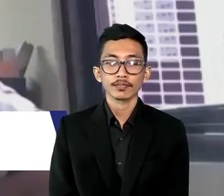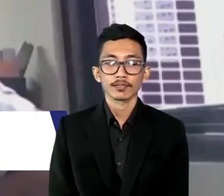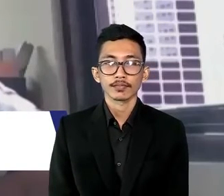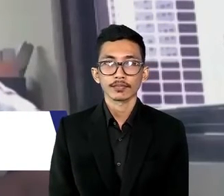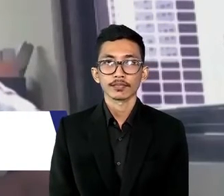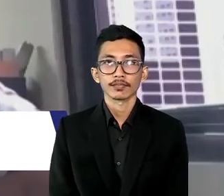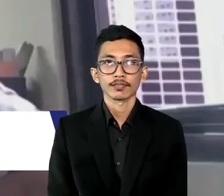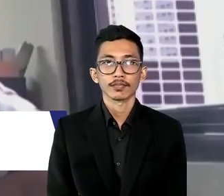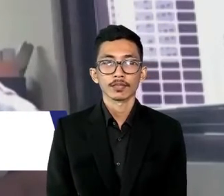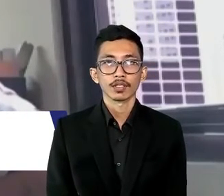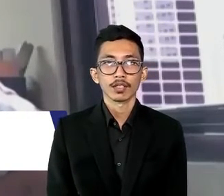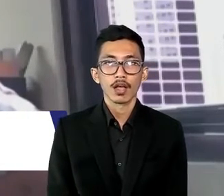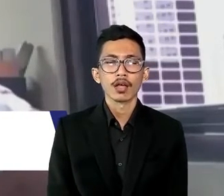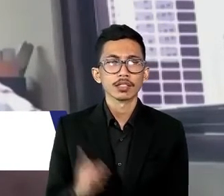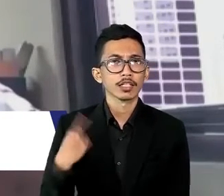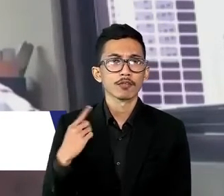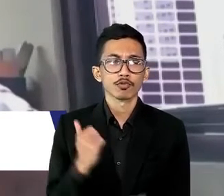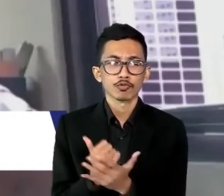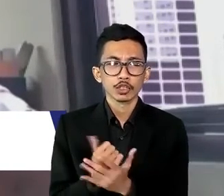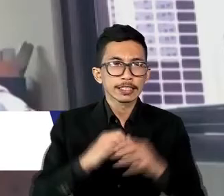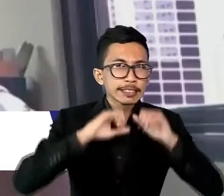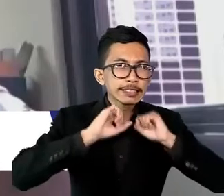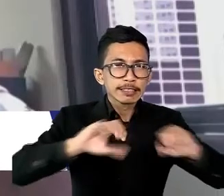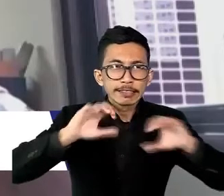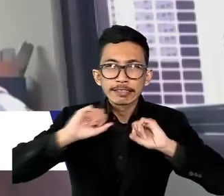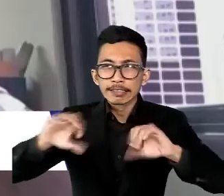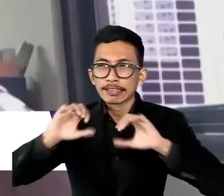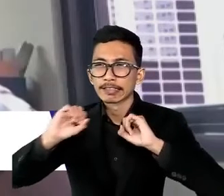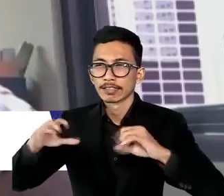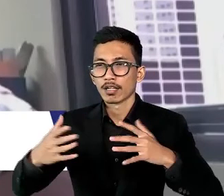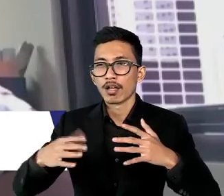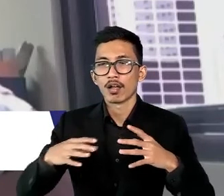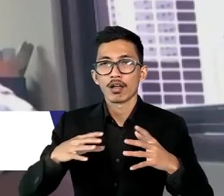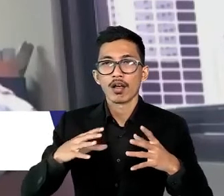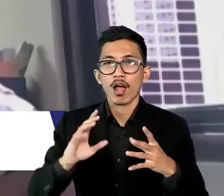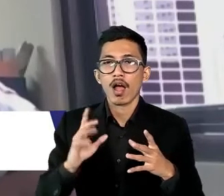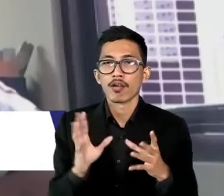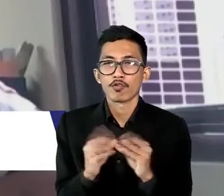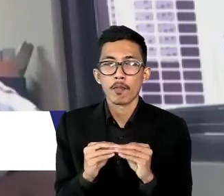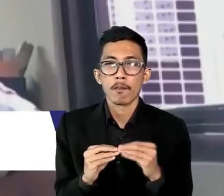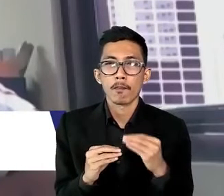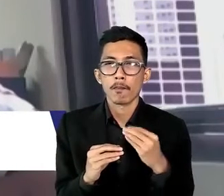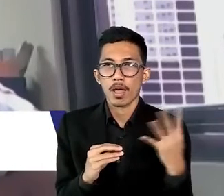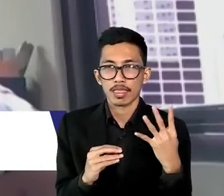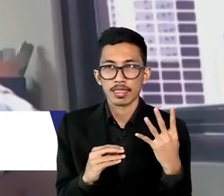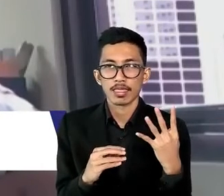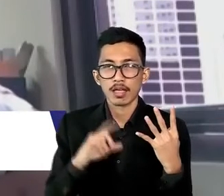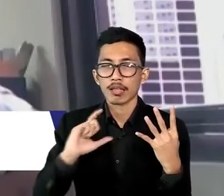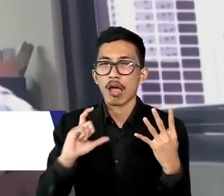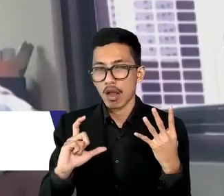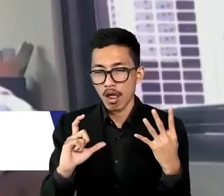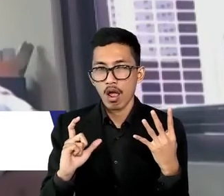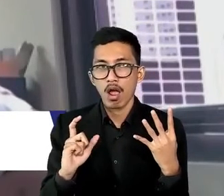kita sudah menerapkan berbagai cara, ada 4 KPI atau Key Performance Indicator bagi kami, yang